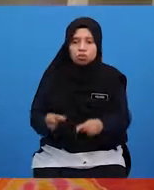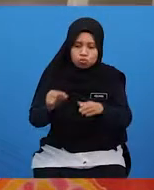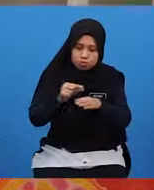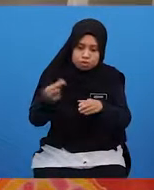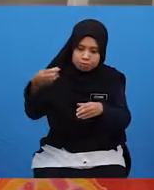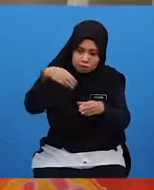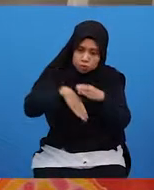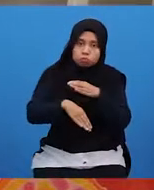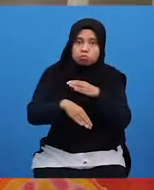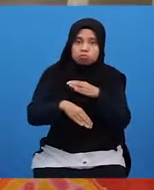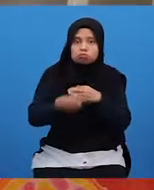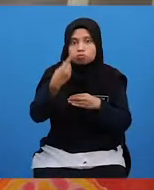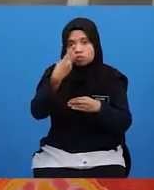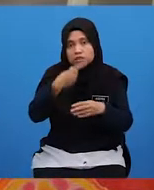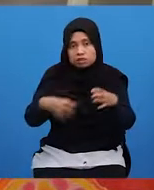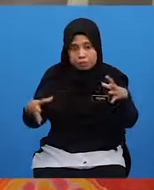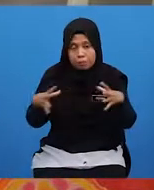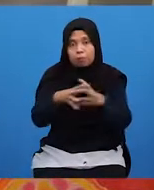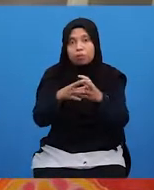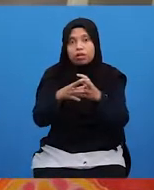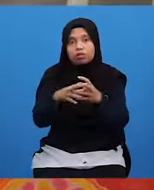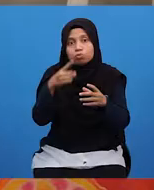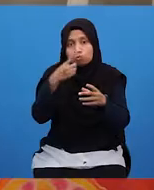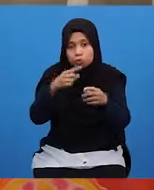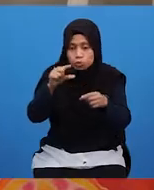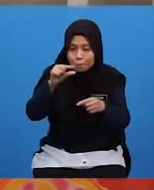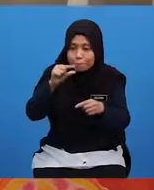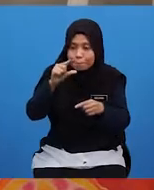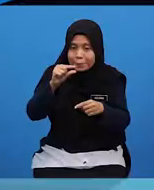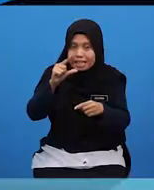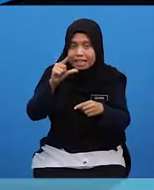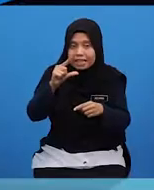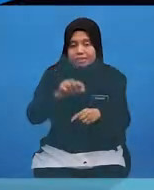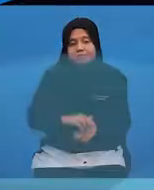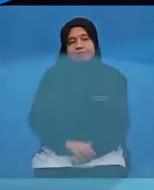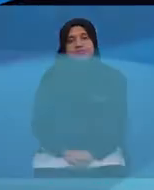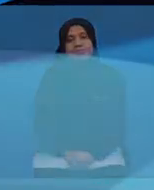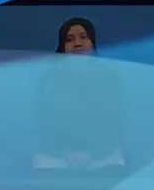dimasukkan ke dalam sebatian tersebut untuk melikatkannya.